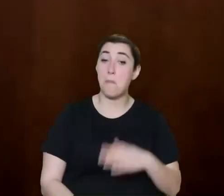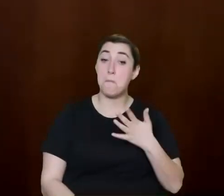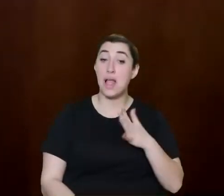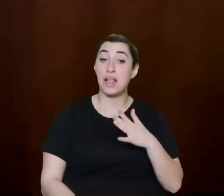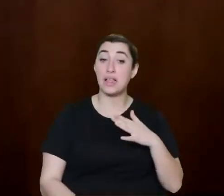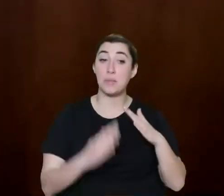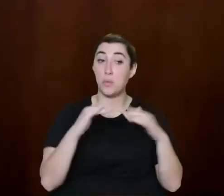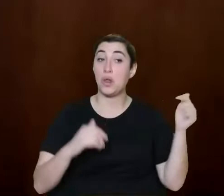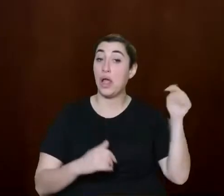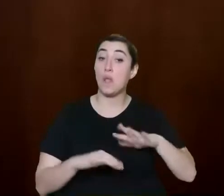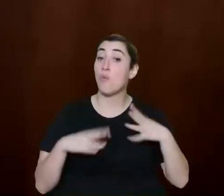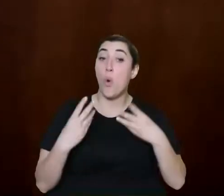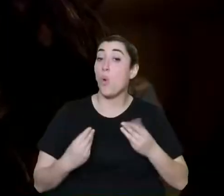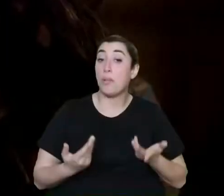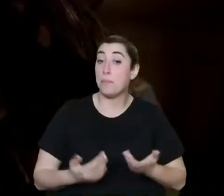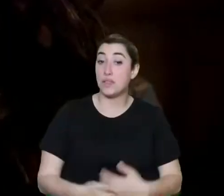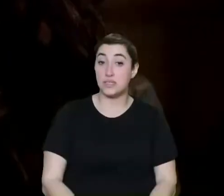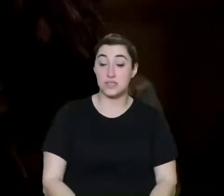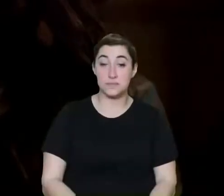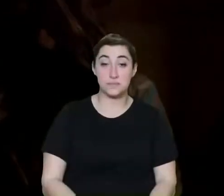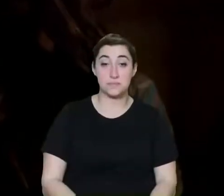Belki de dergaha da uğrar gelmiş iken.